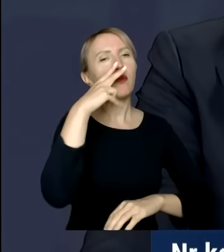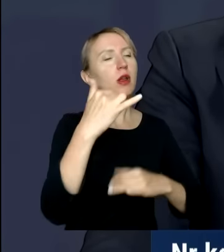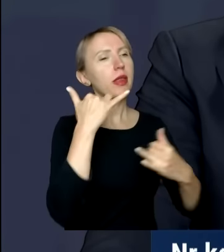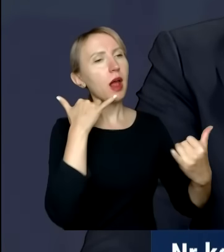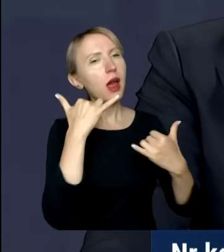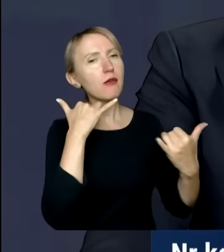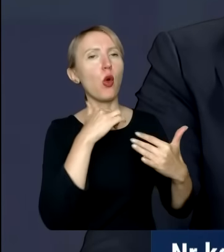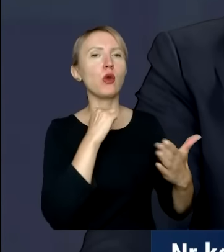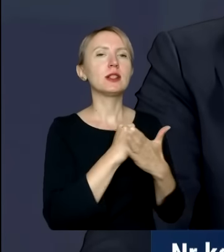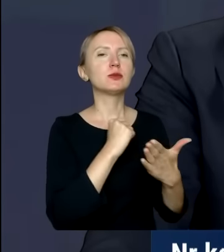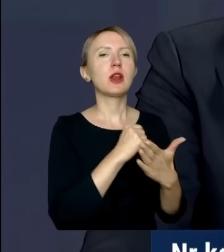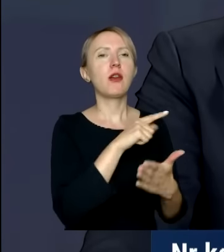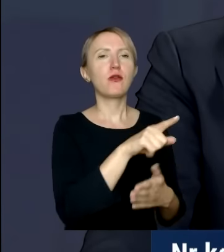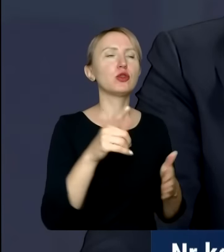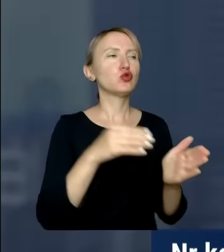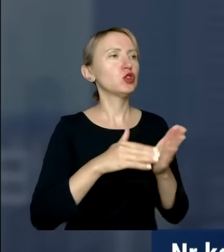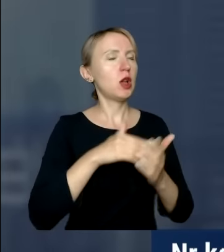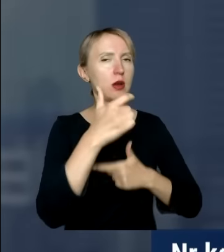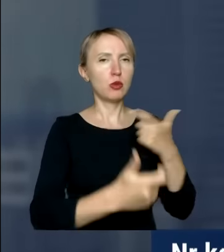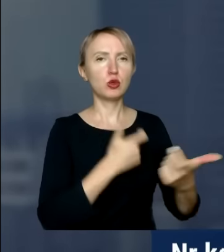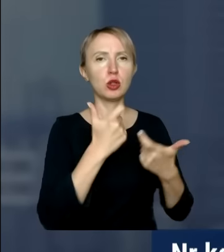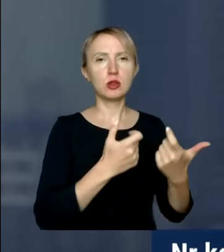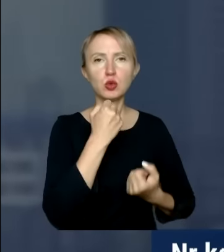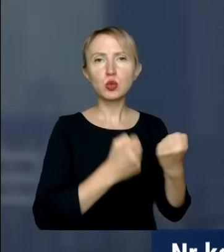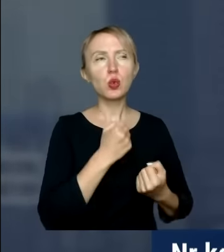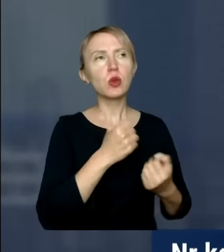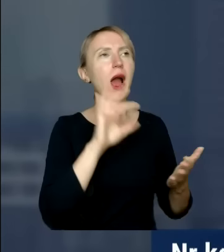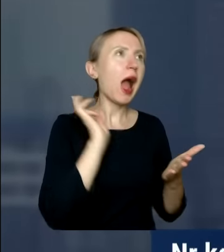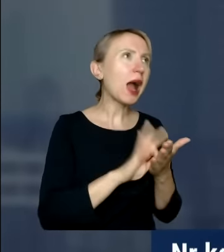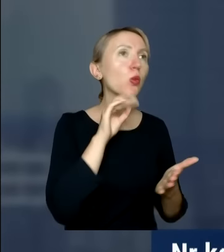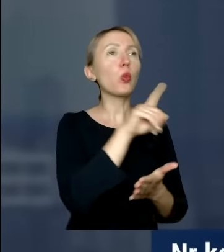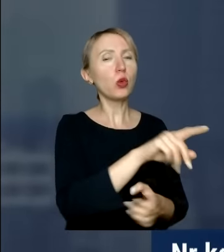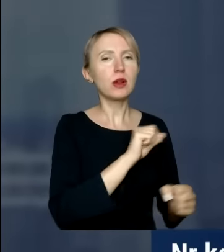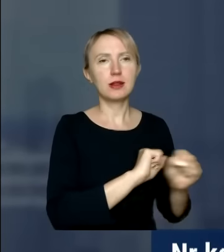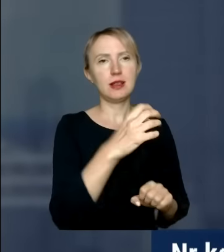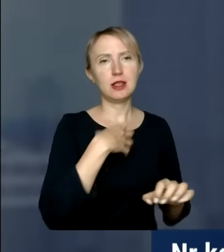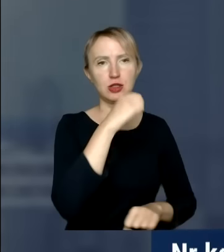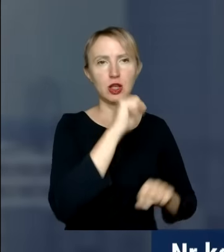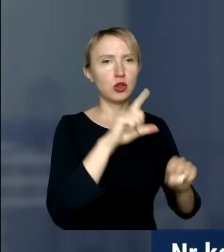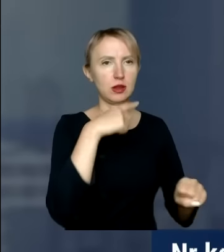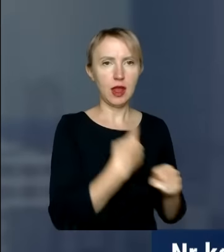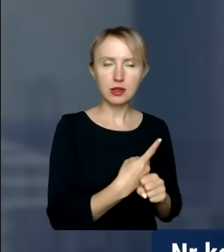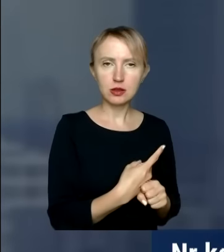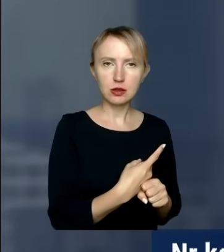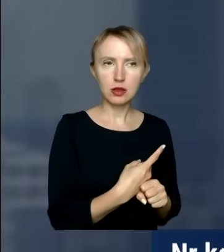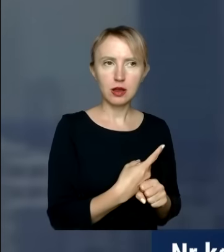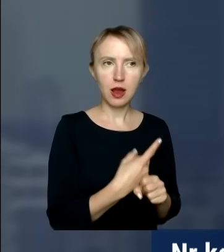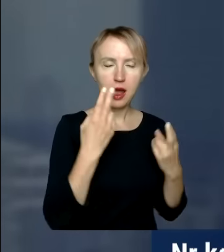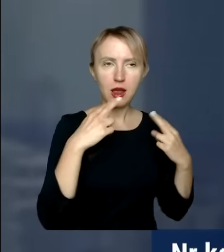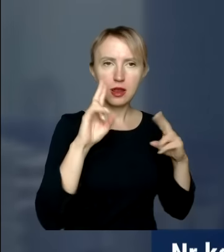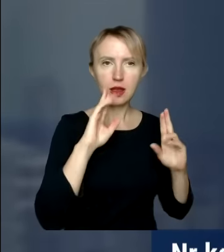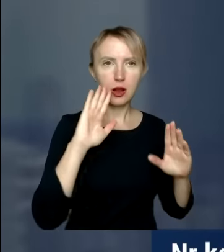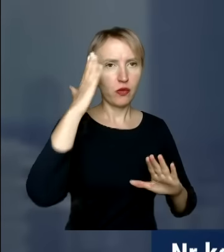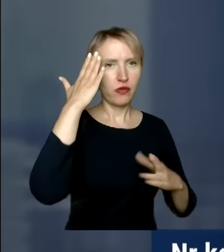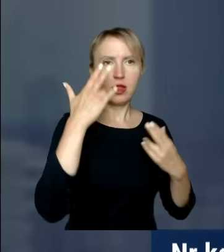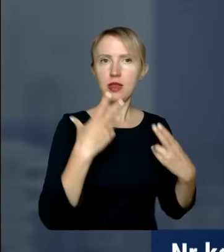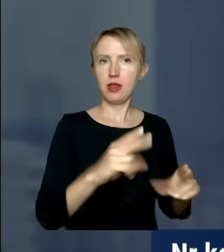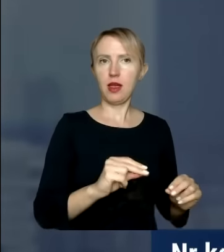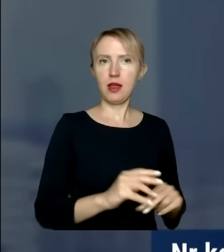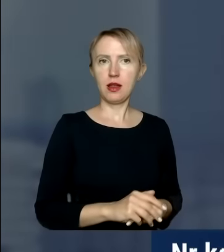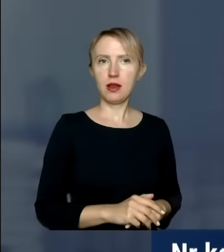jakąś sprawę bo właśnie trzeba poprowadzić trudno jaki się zdarzy taki się zdarzy ci sędziowie decydują i nagle się dowiaduje że